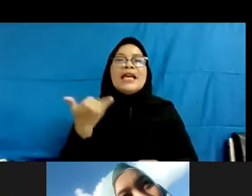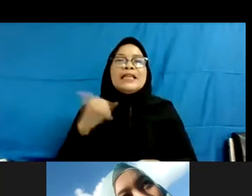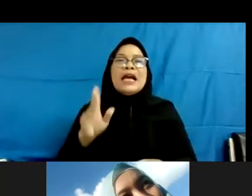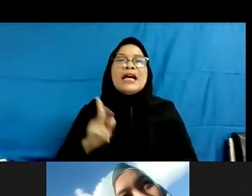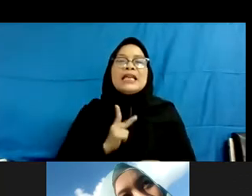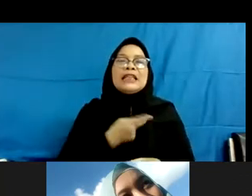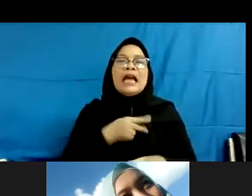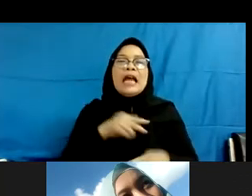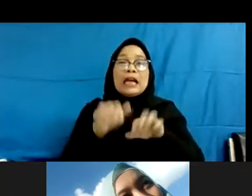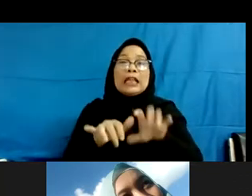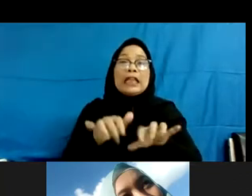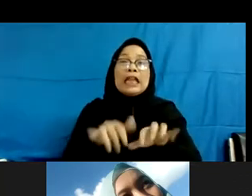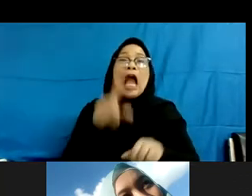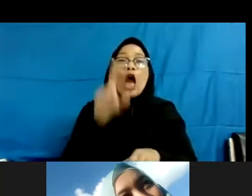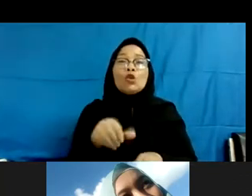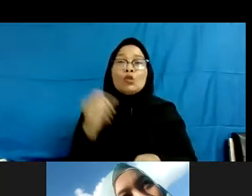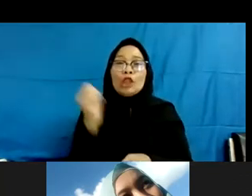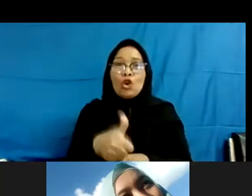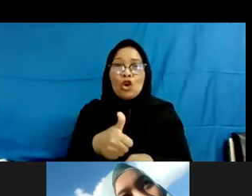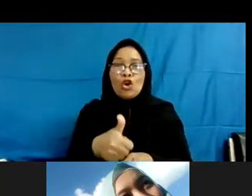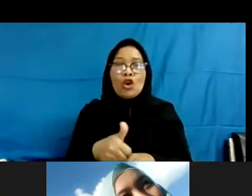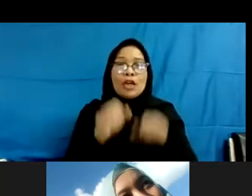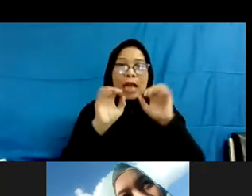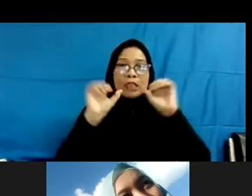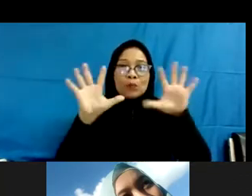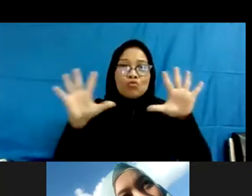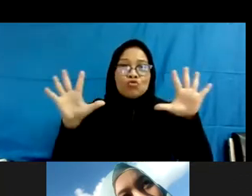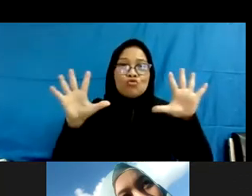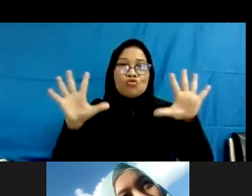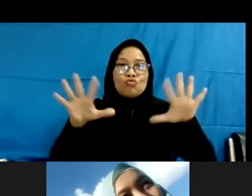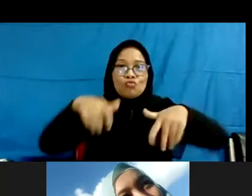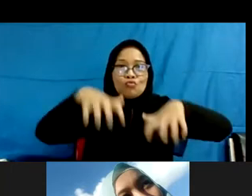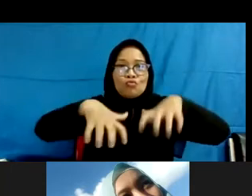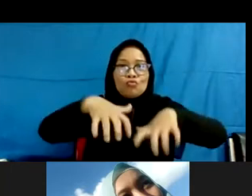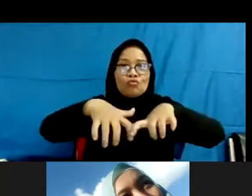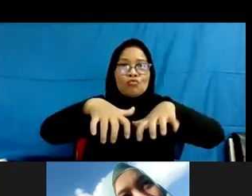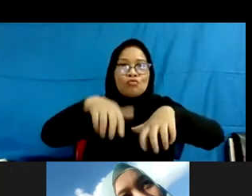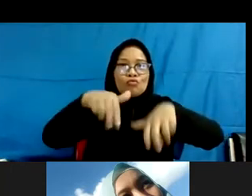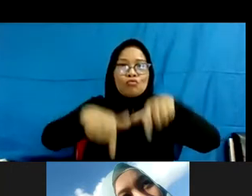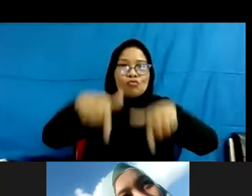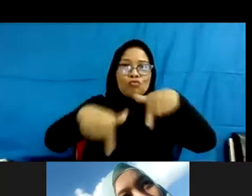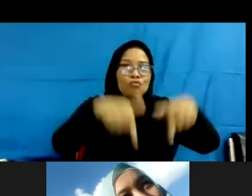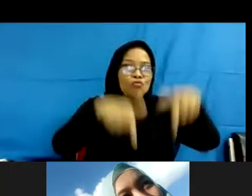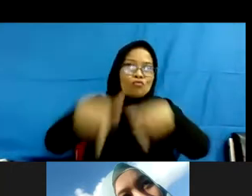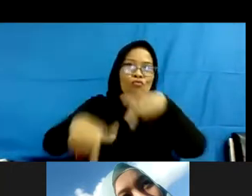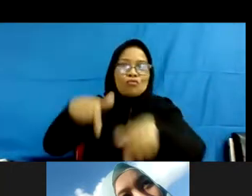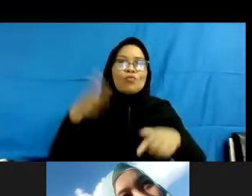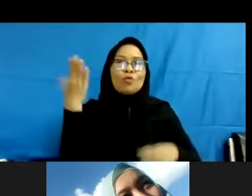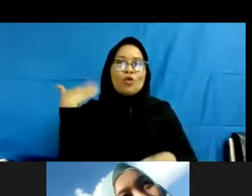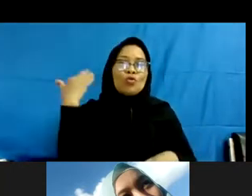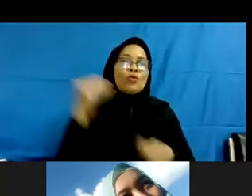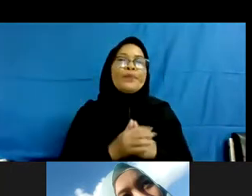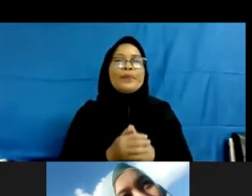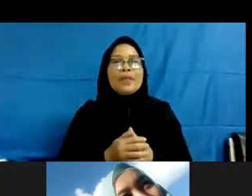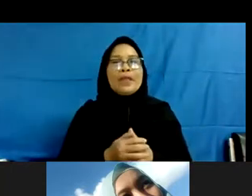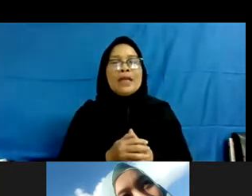ya. Jadi ngetik, belajar ngetik 10 jari, lalu sampai belajar ke komputer. Dan akhirnya ya, dari literasi tadi, dari